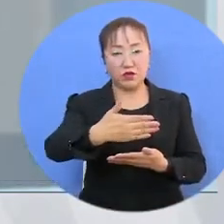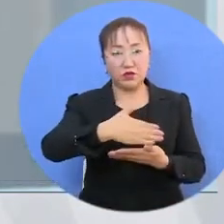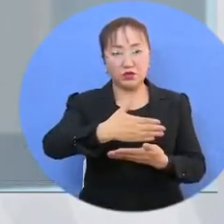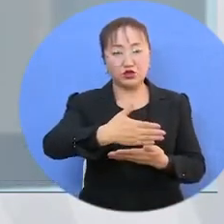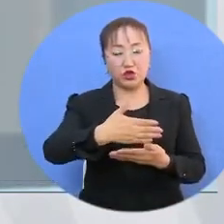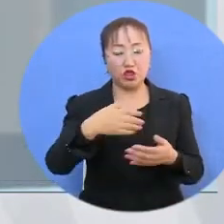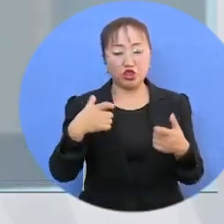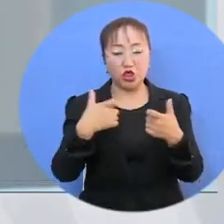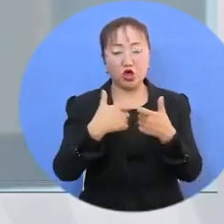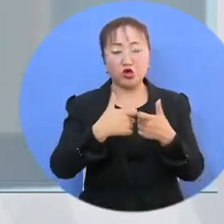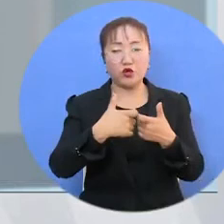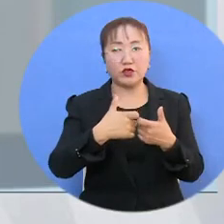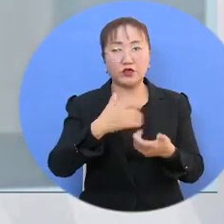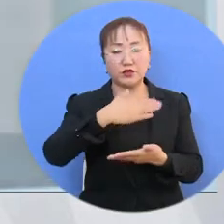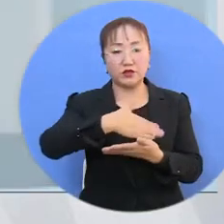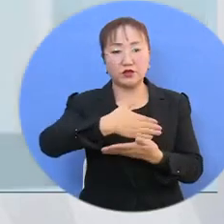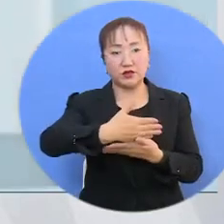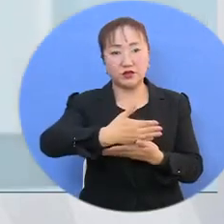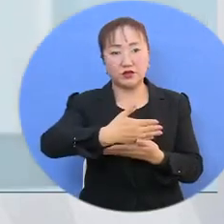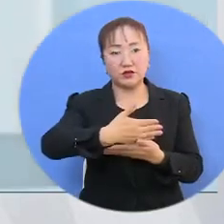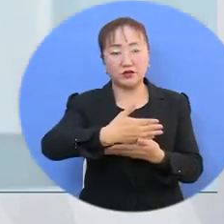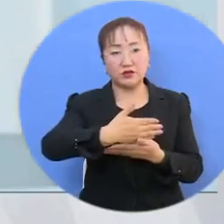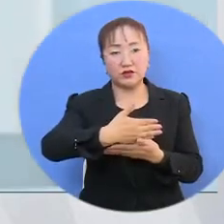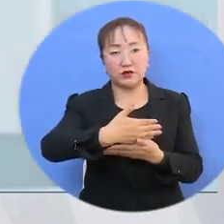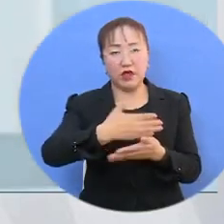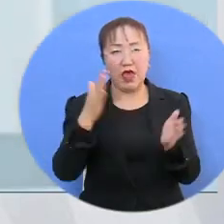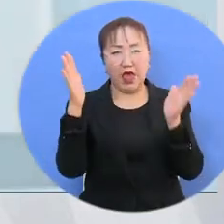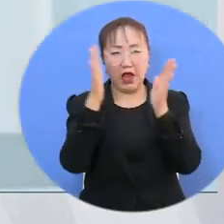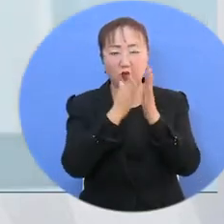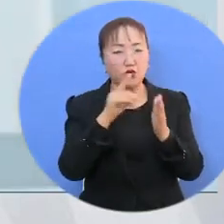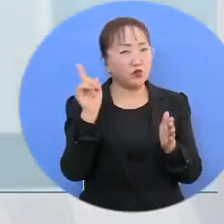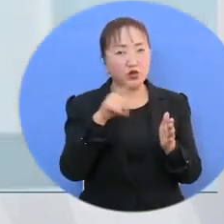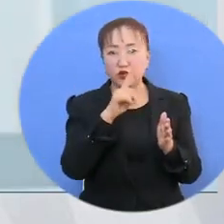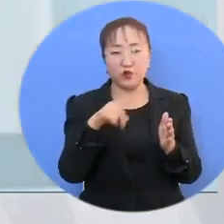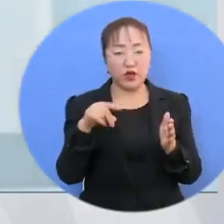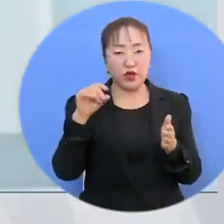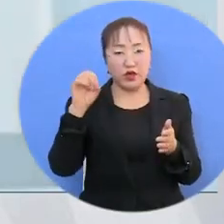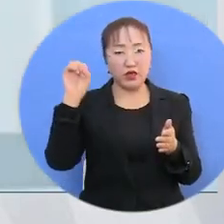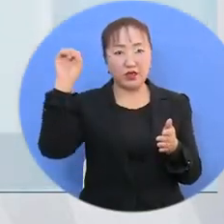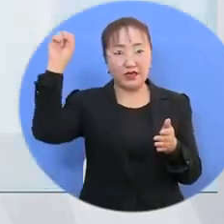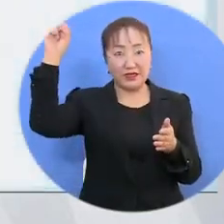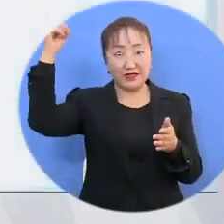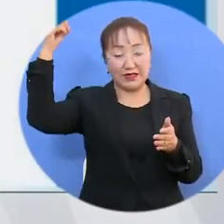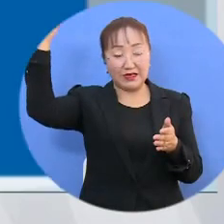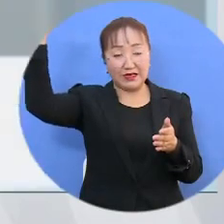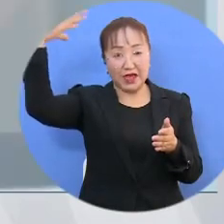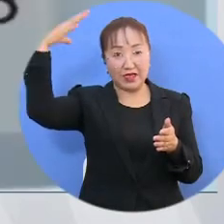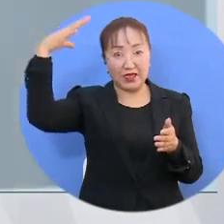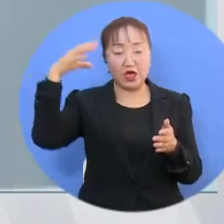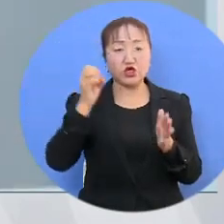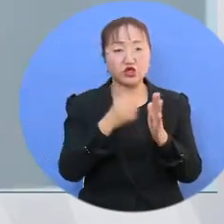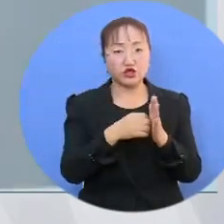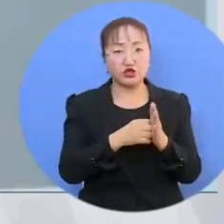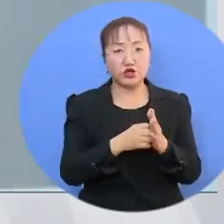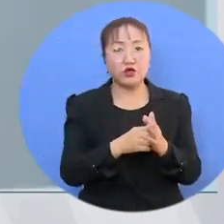хийцгээнэ. За тэхинд бол харанхуй газар байхгүй. Заавал гэрэлтүүлгээ хасах ёстой. Хараанд